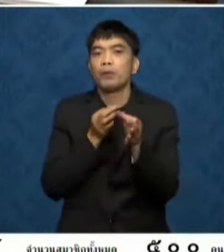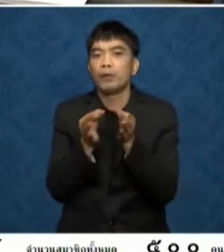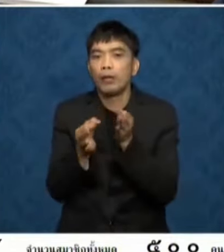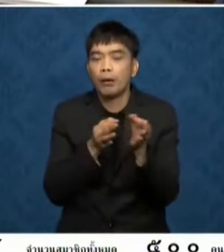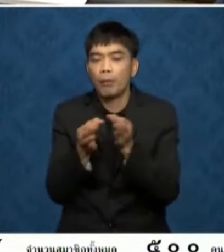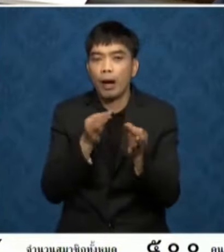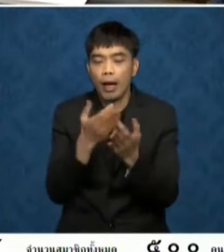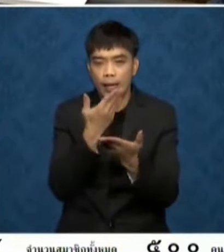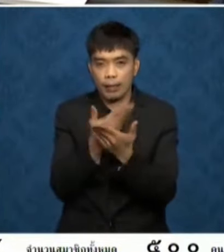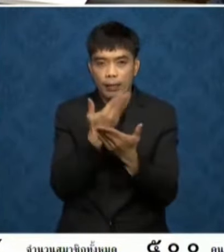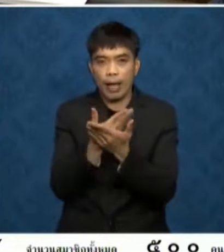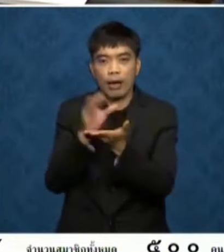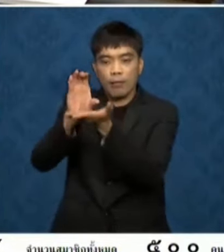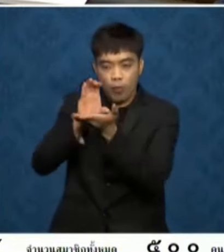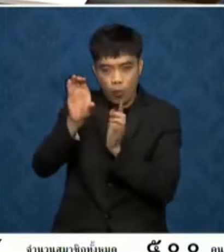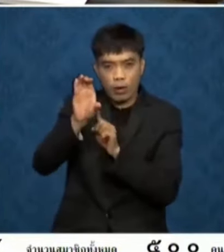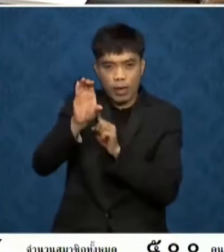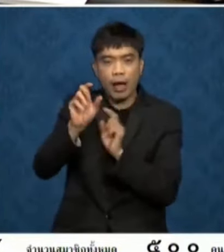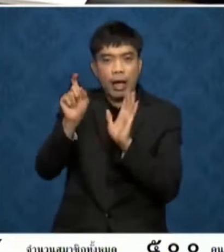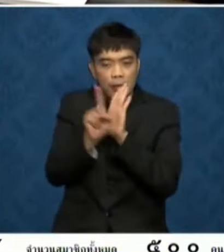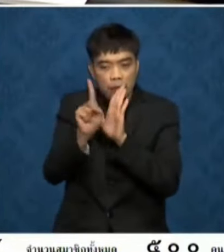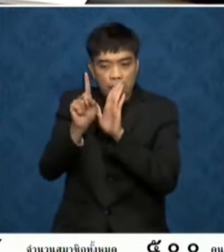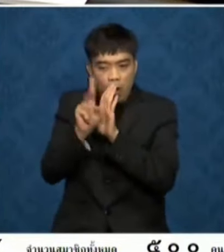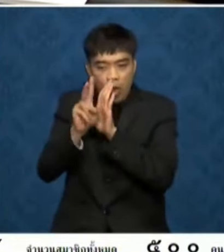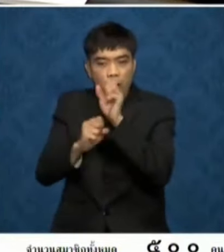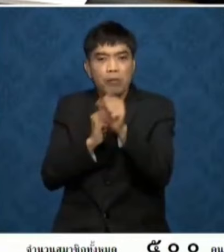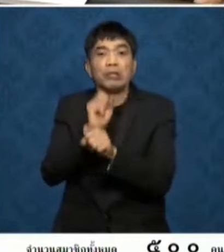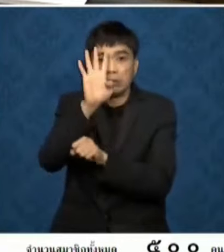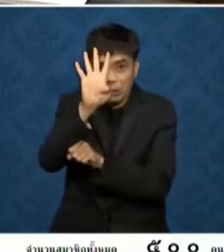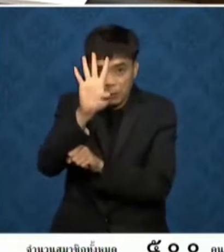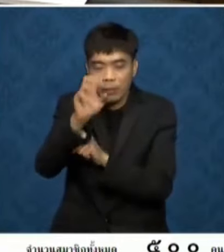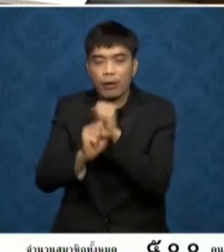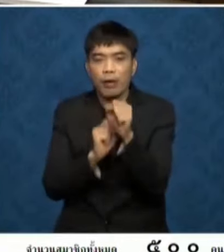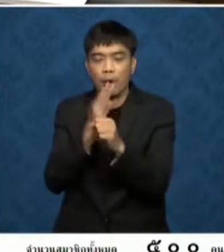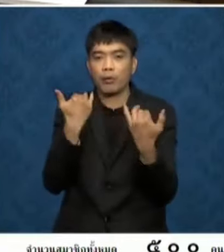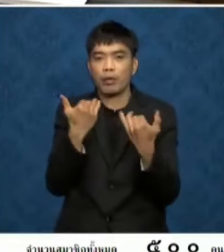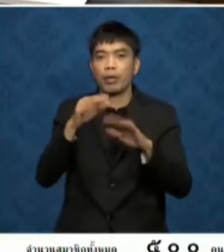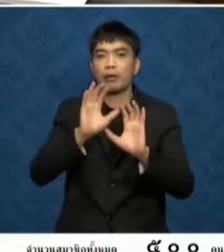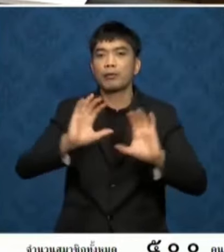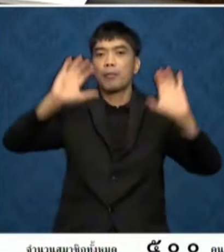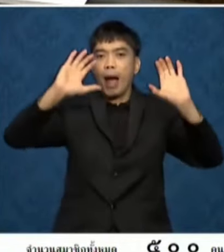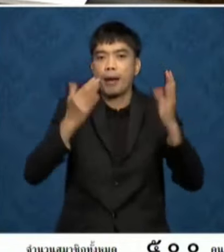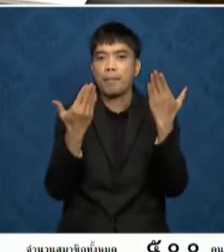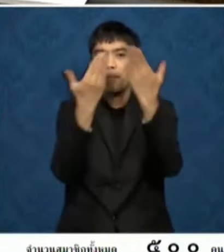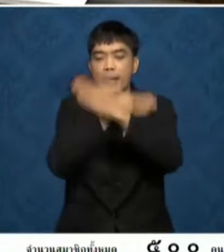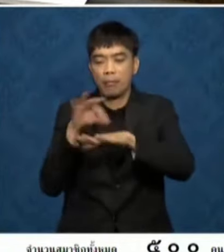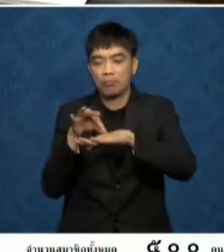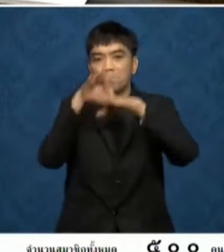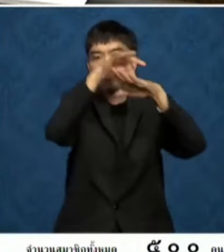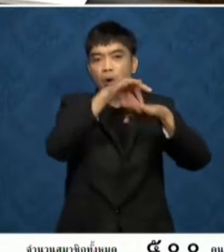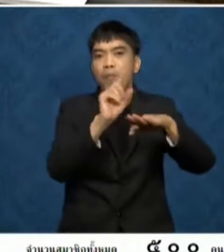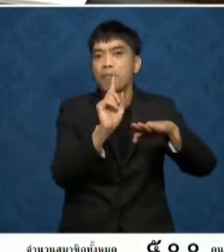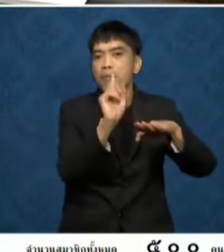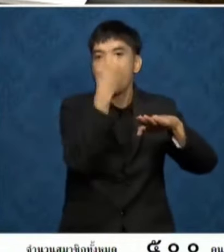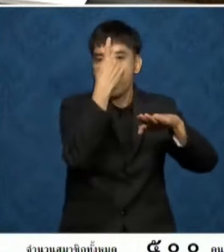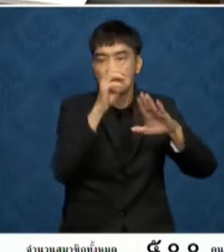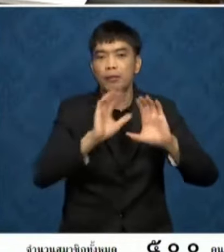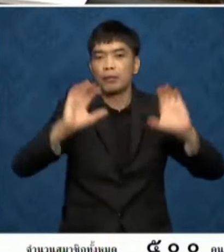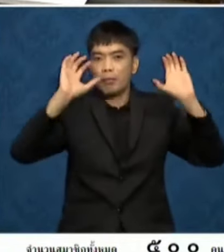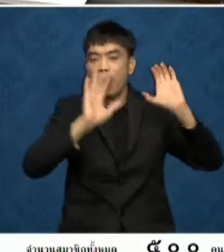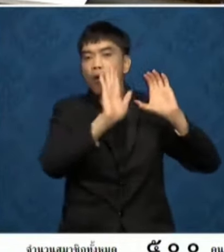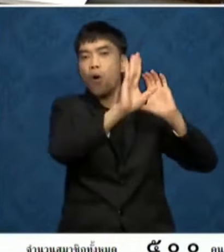นนี้เป็นปีที่4แล้วค่ะแล้ววันนี้เราเปลี่ยนรัฐบาลแล้วและที่ฉันก็คงต้องตั้งคำถามดังๆไปยังรัฐบาลที่มาจากพรร